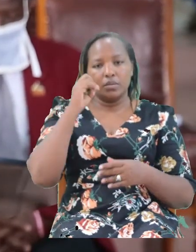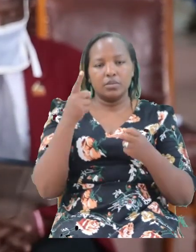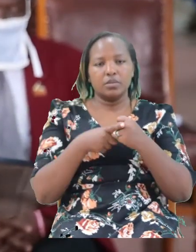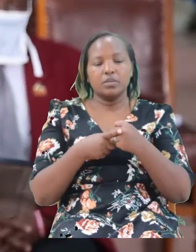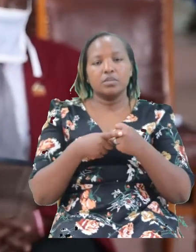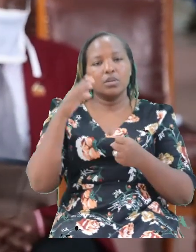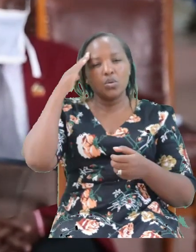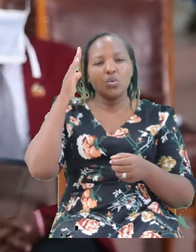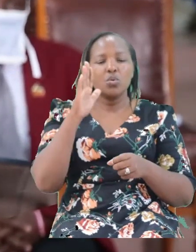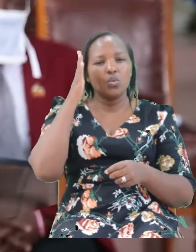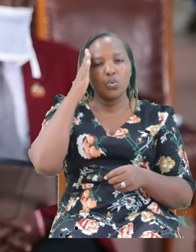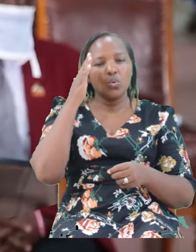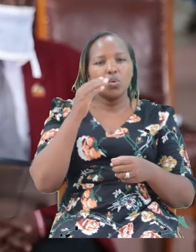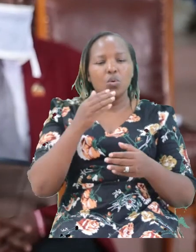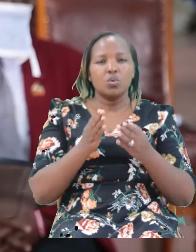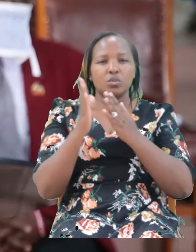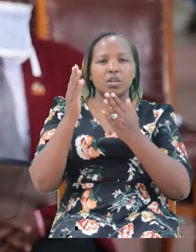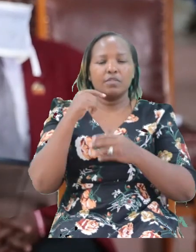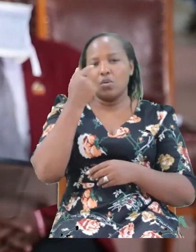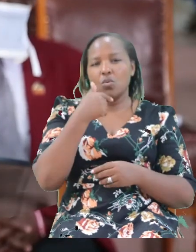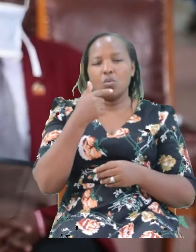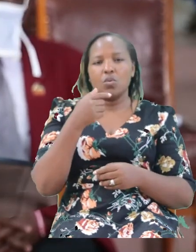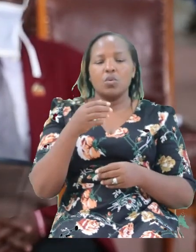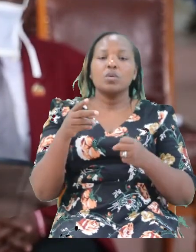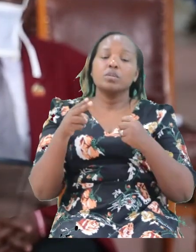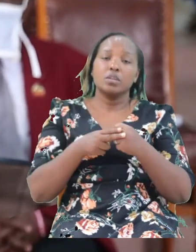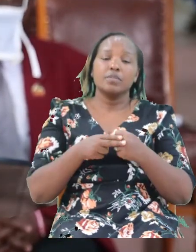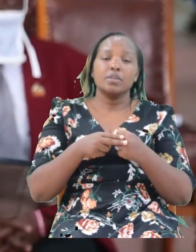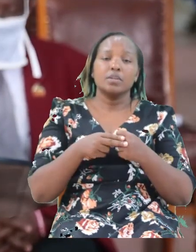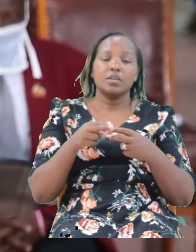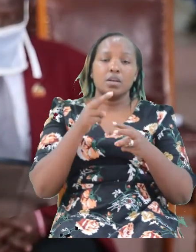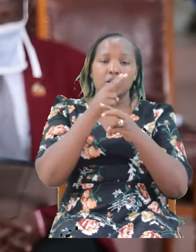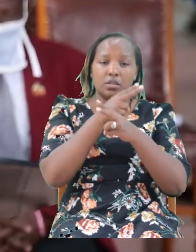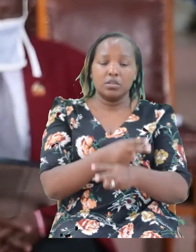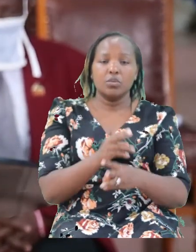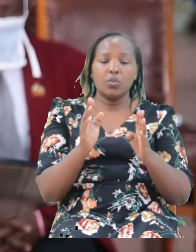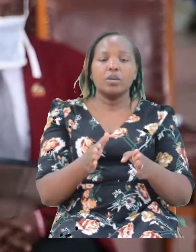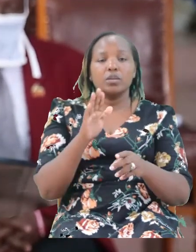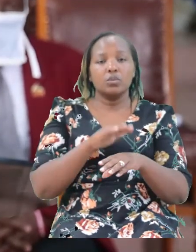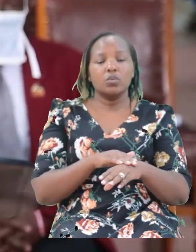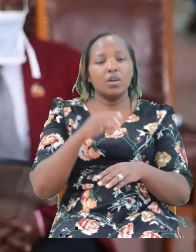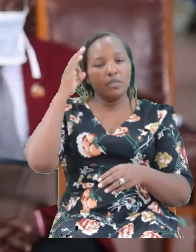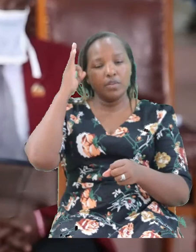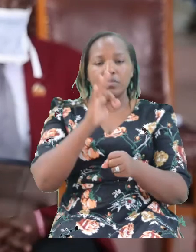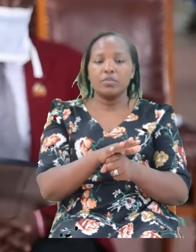unamtumikia nani. Saba, kuwa wakili mwema, mwaminifu na